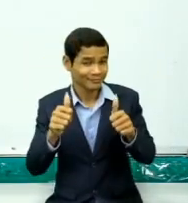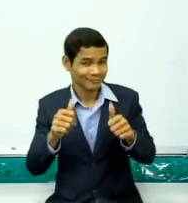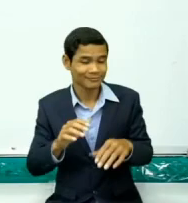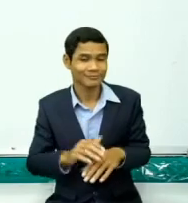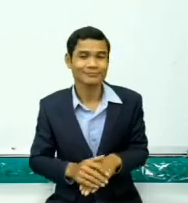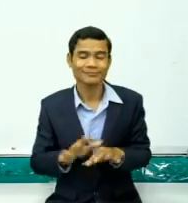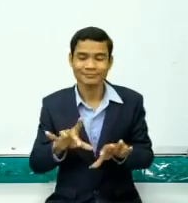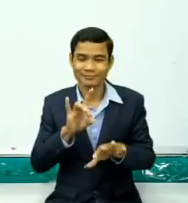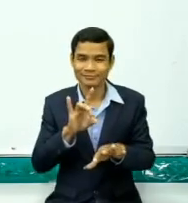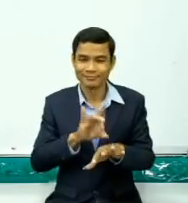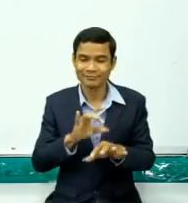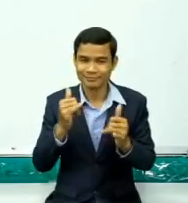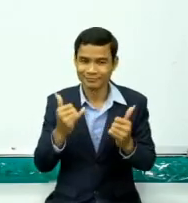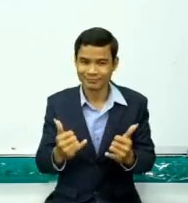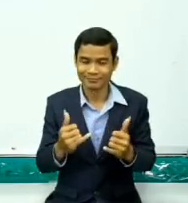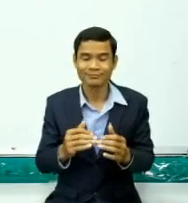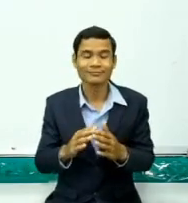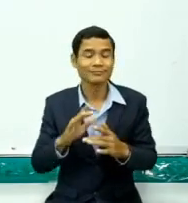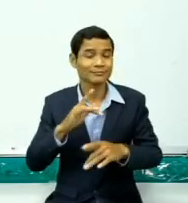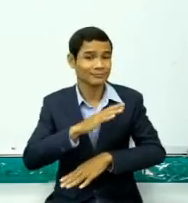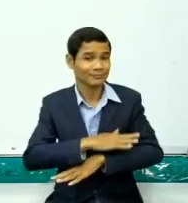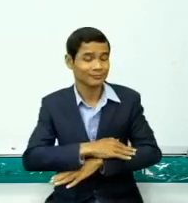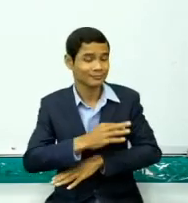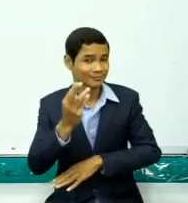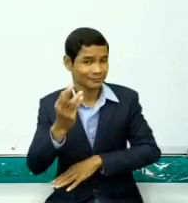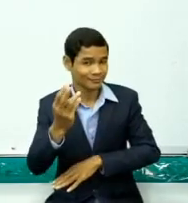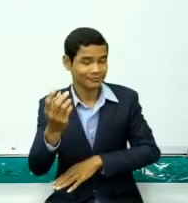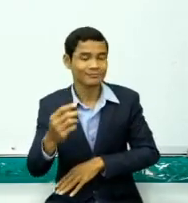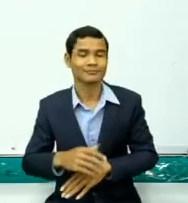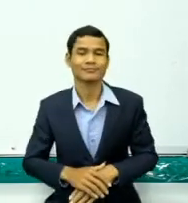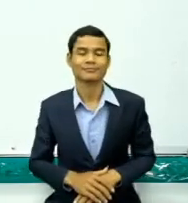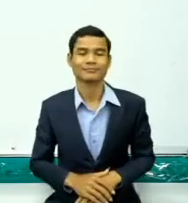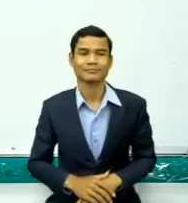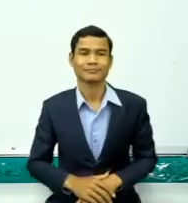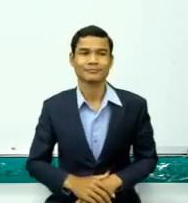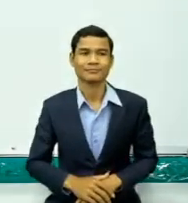cha lo nè con tại lên đi chứ sầm rạp mình tích tiệt